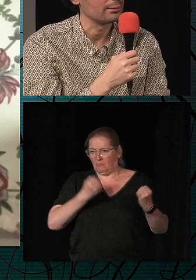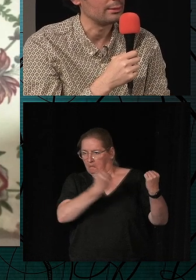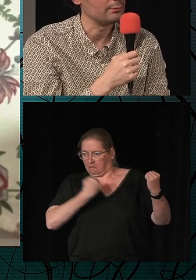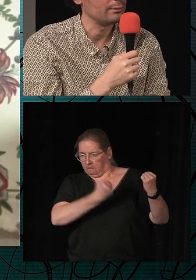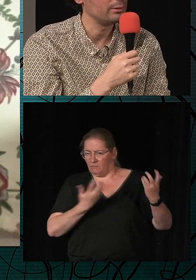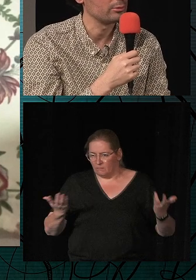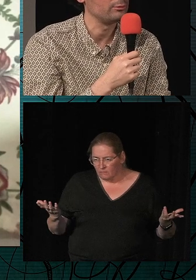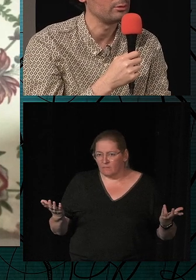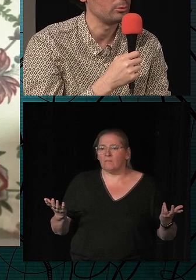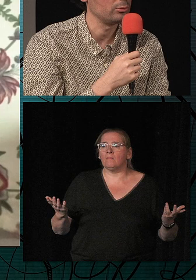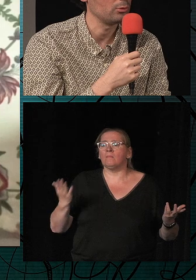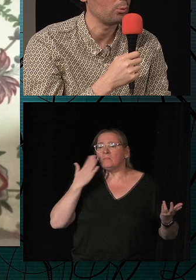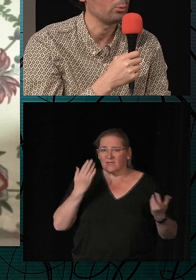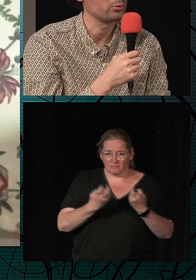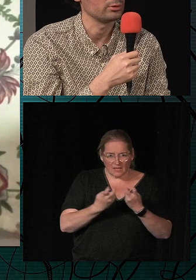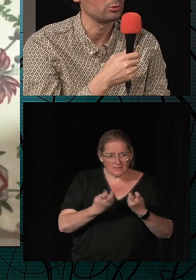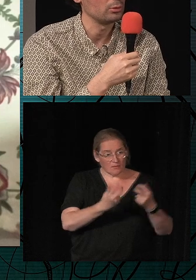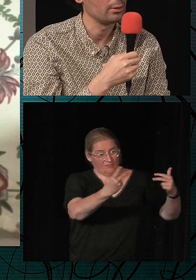regarde la la vidé